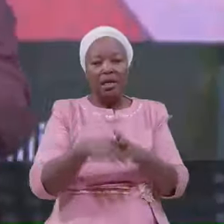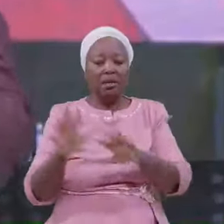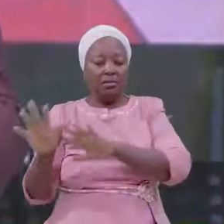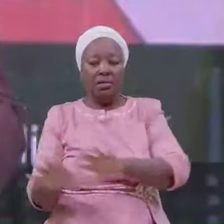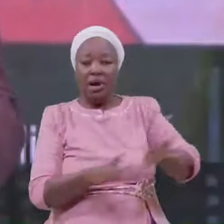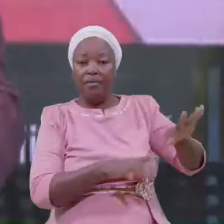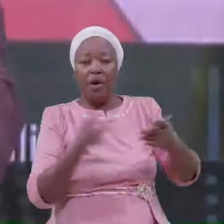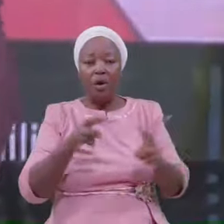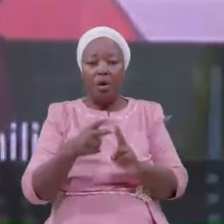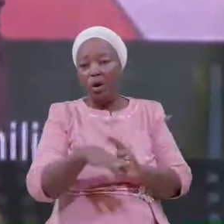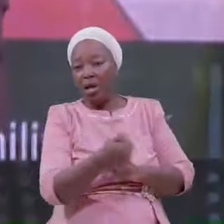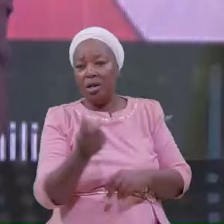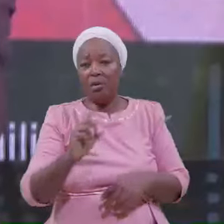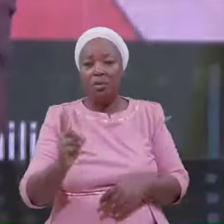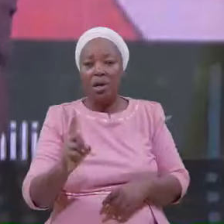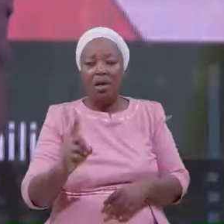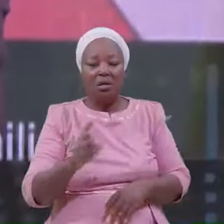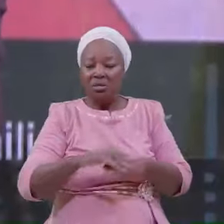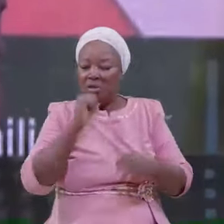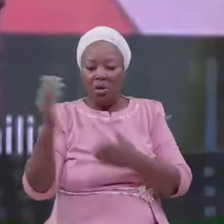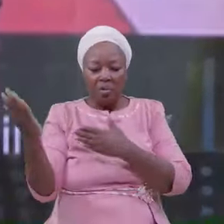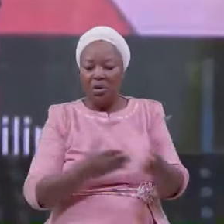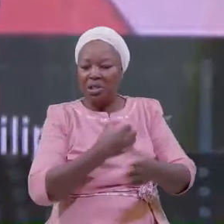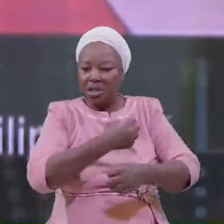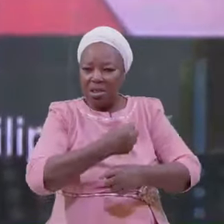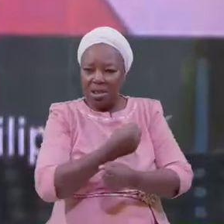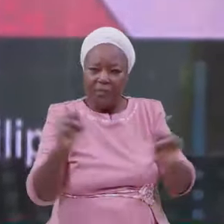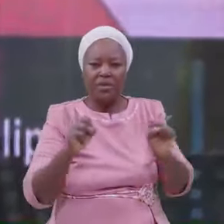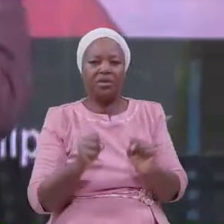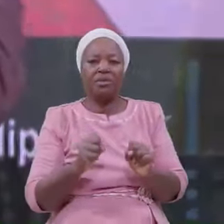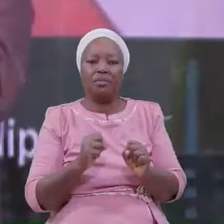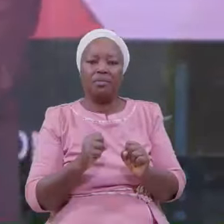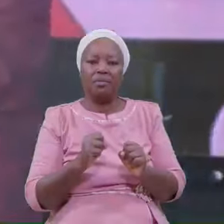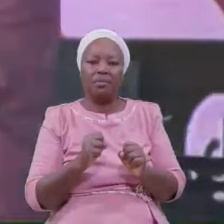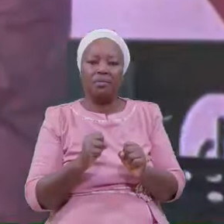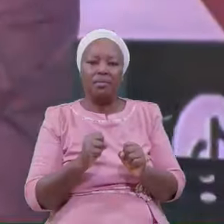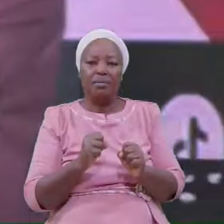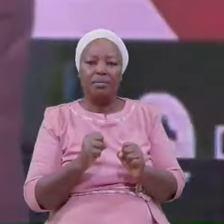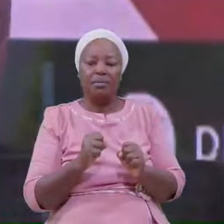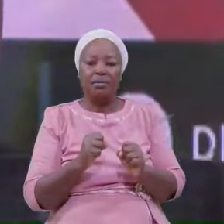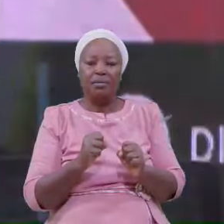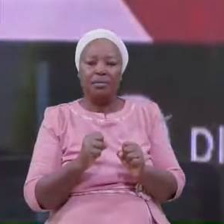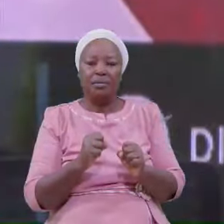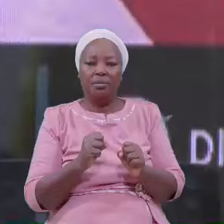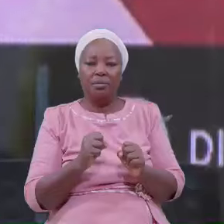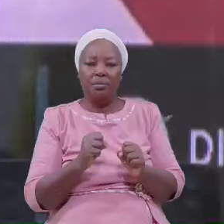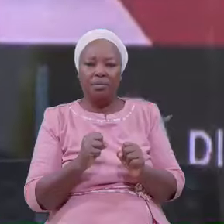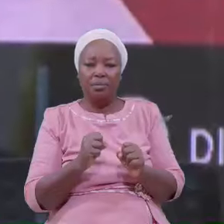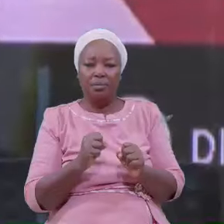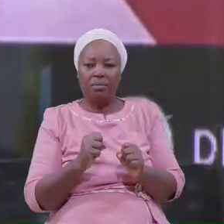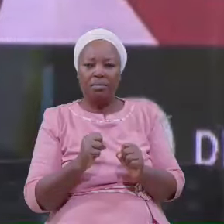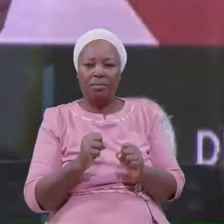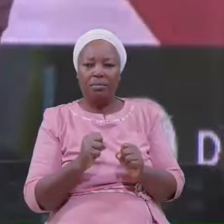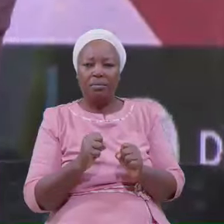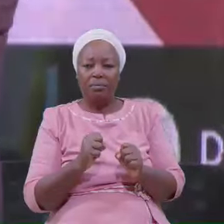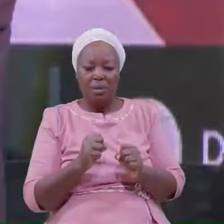bring salvation. Ialay mo man ang anak mo babae, at anuman sa buhay mo, hindi maliligtas. Bringing all the money you